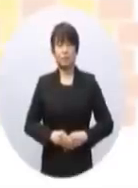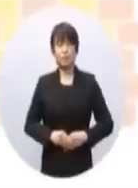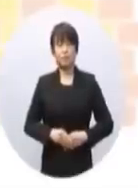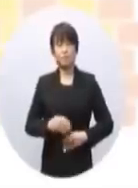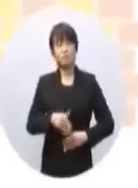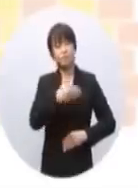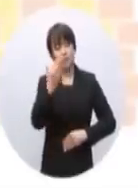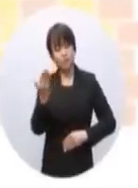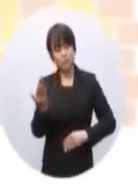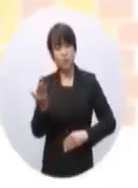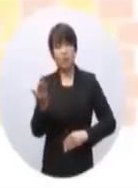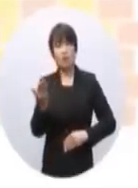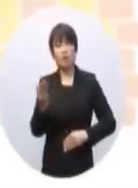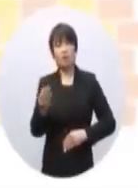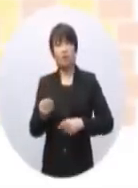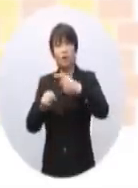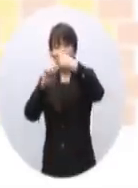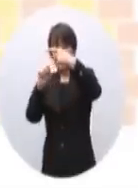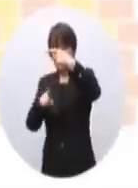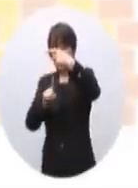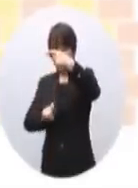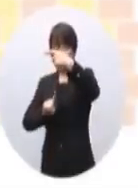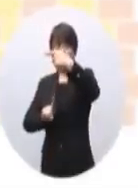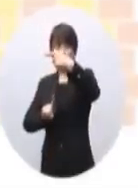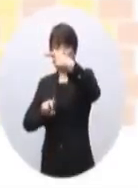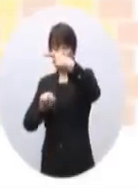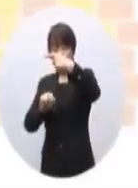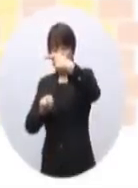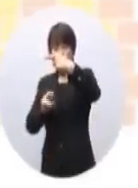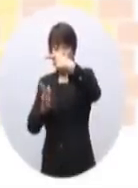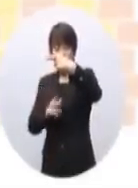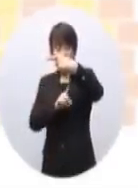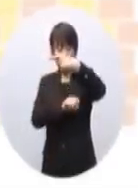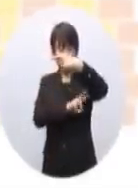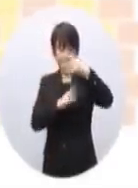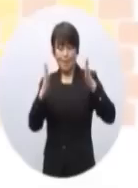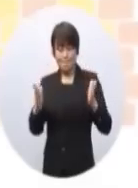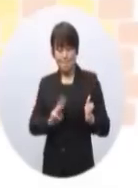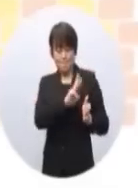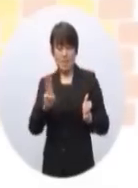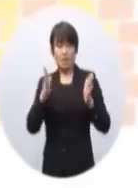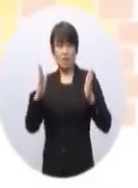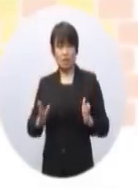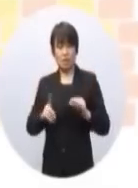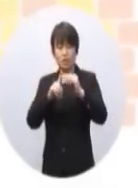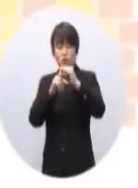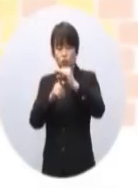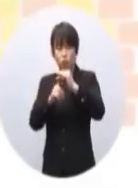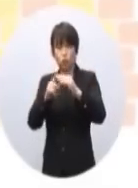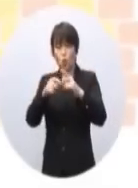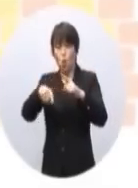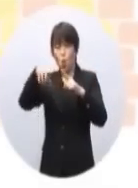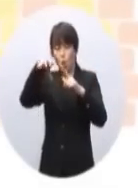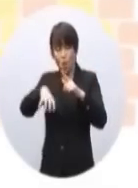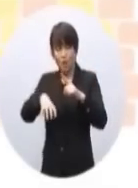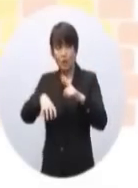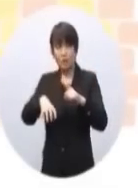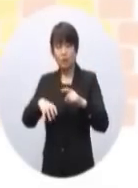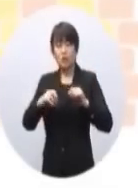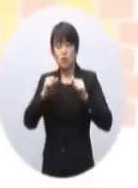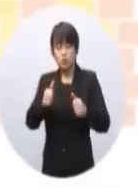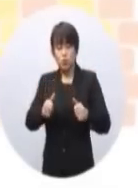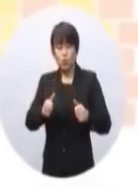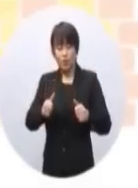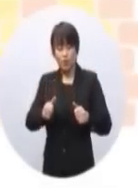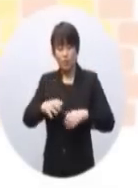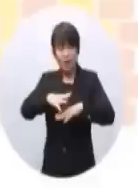続いては1月11日土曜日から3日間中央公園で湘南地区で初めての